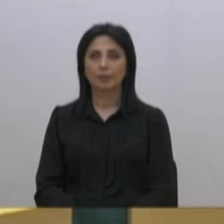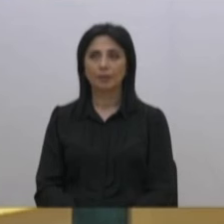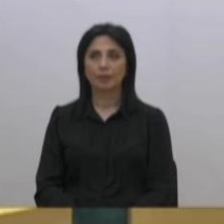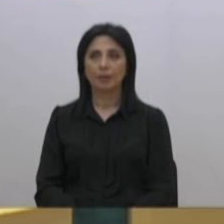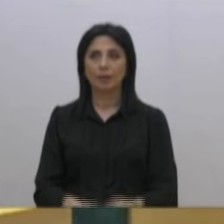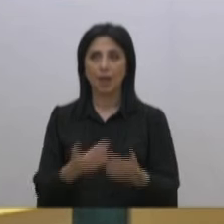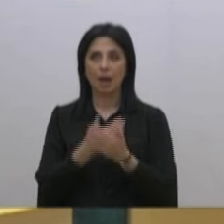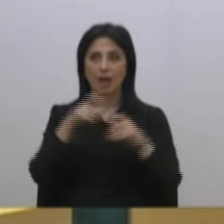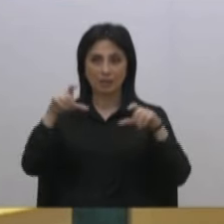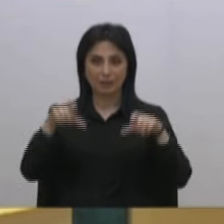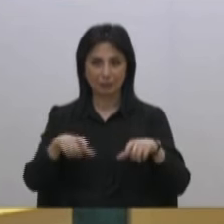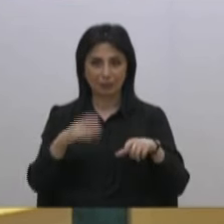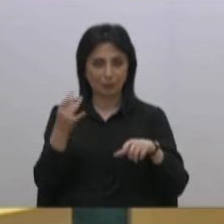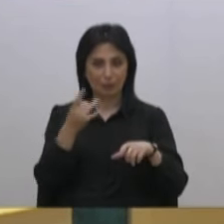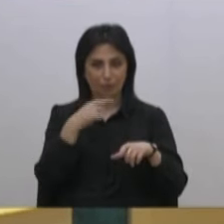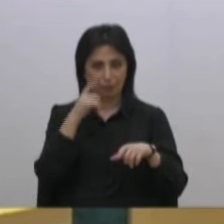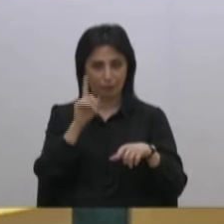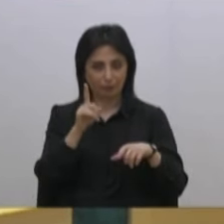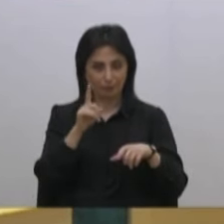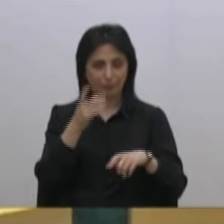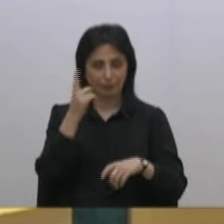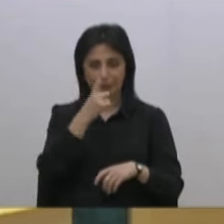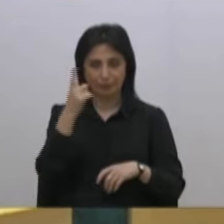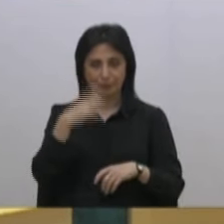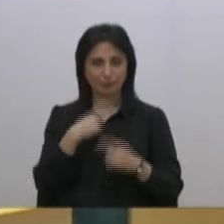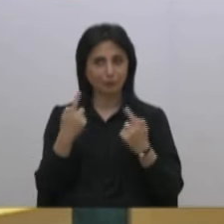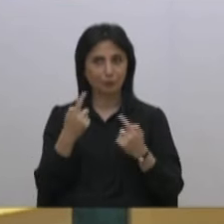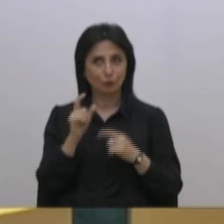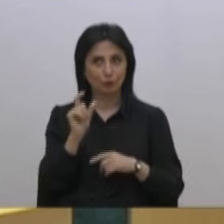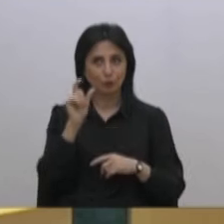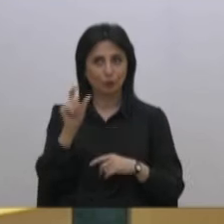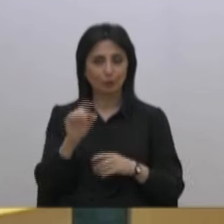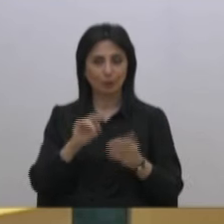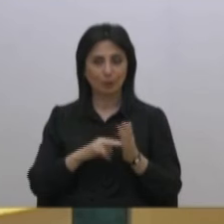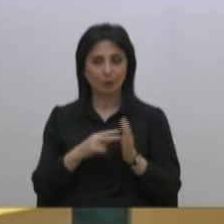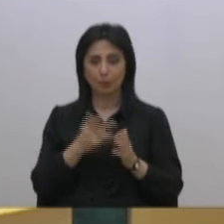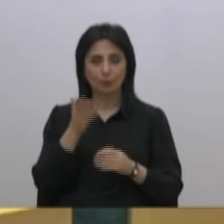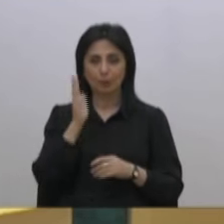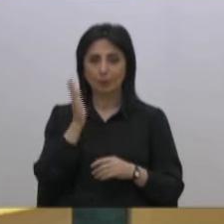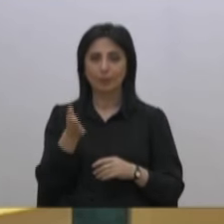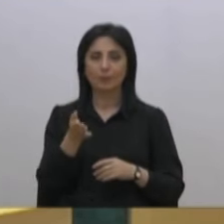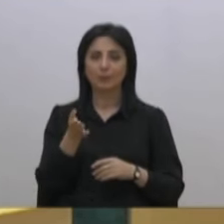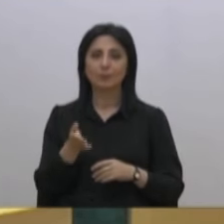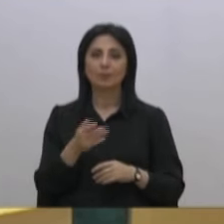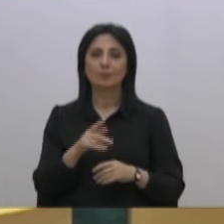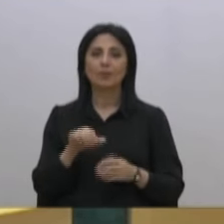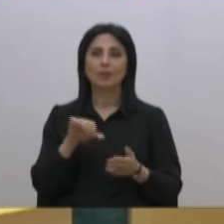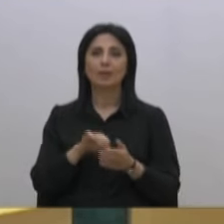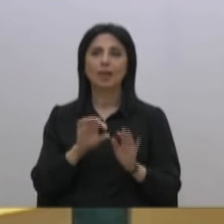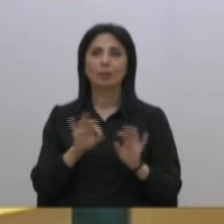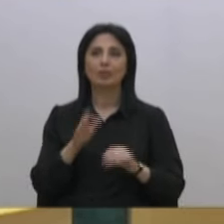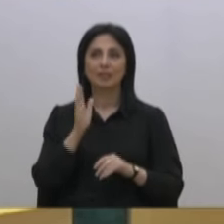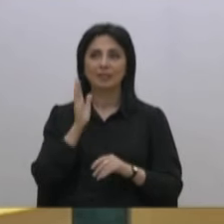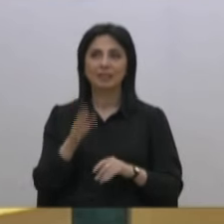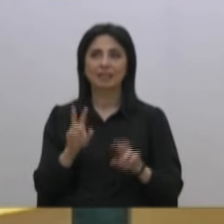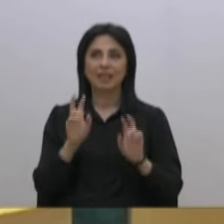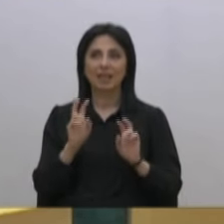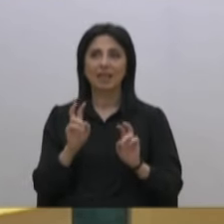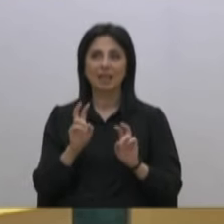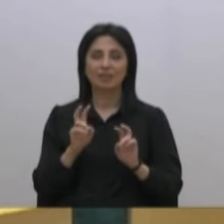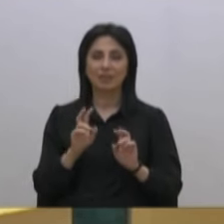ახალი სტადიონი, კიდევ ერთხელ ვიტყვი, არის ერთ-ერთი მნიშვნელოვანი კომპონენტი იმ გეგმისა, რომელიც იქნება წარმოდგენილი, ეს იქნება ეგრეთ